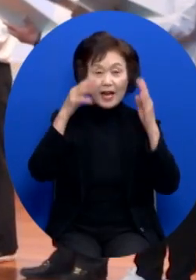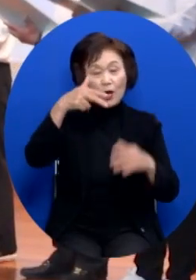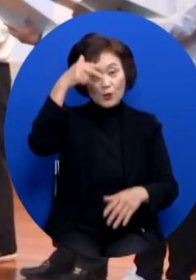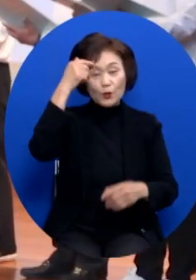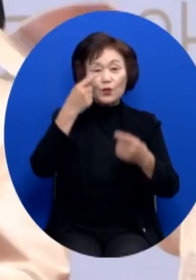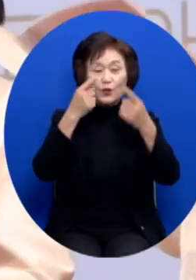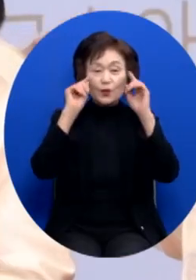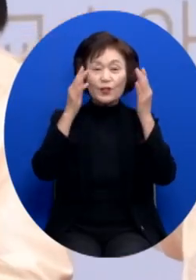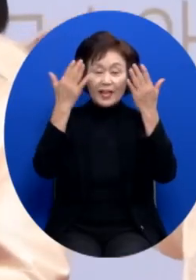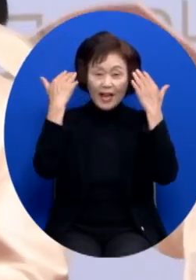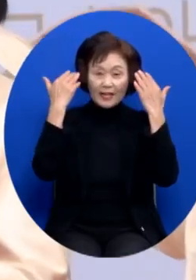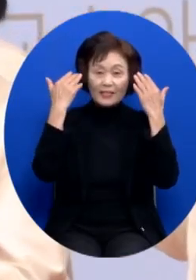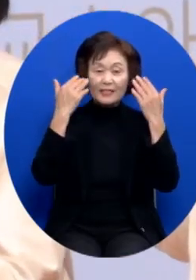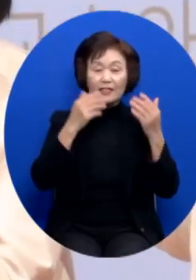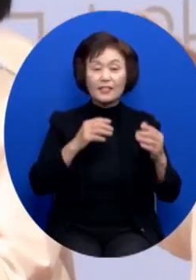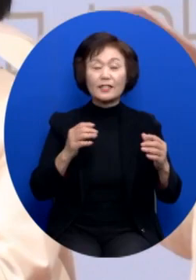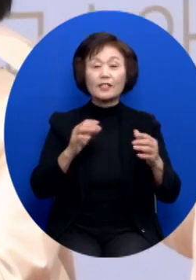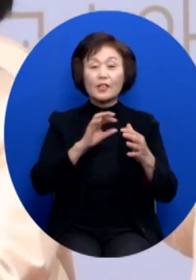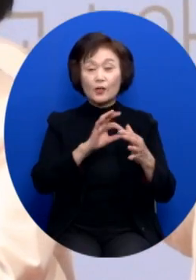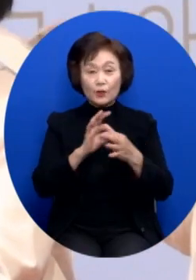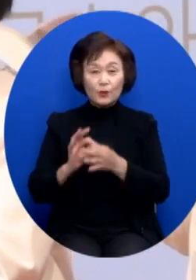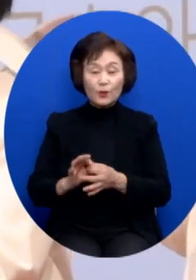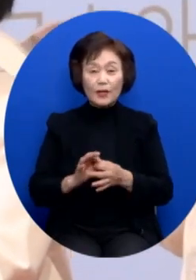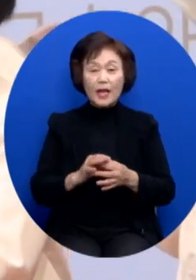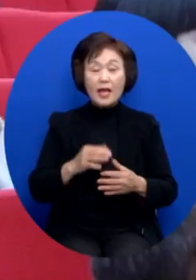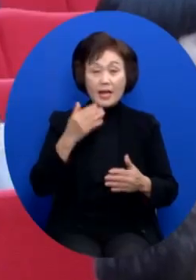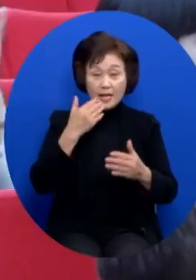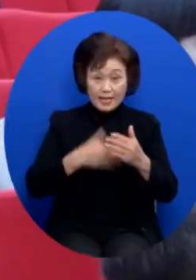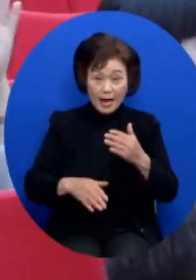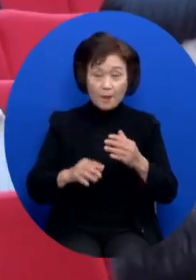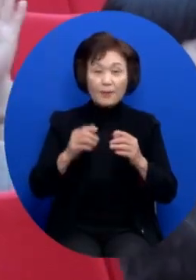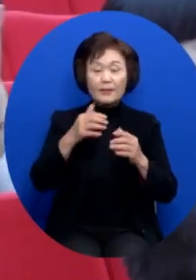참여해 충만과 나의 남은 생애는 등의 찬양을 선보였습니다